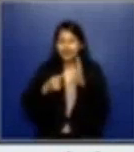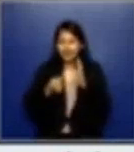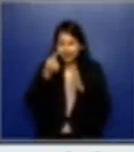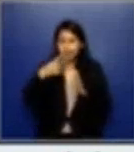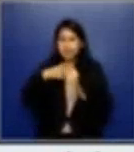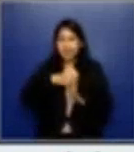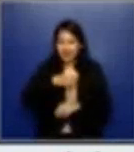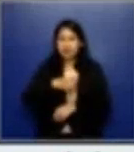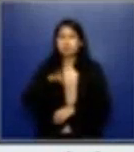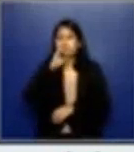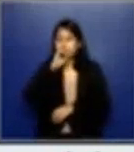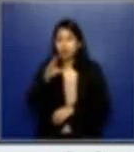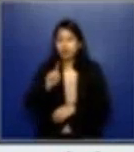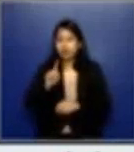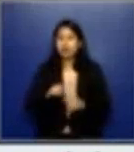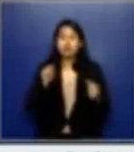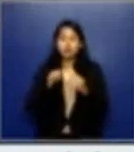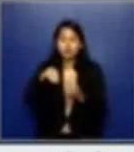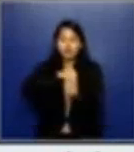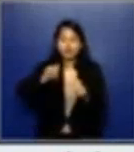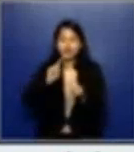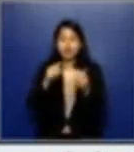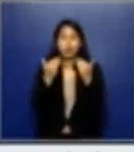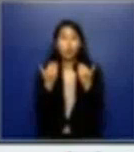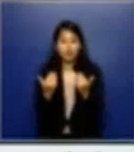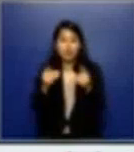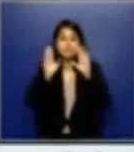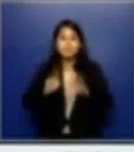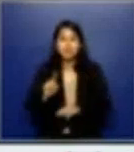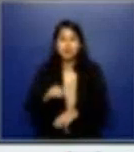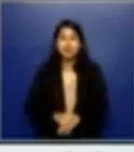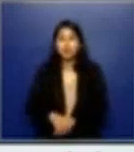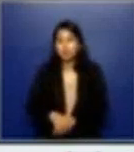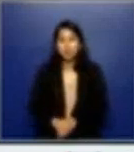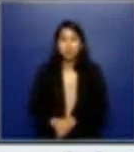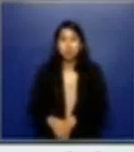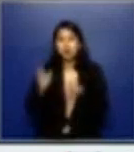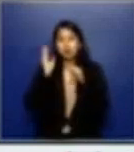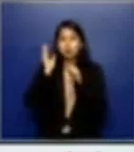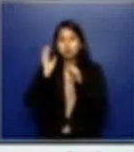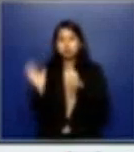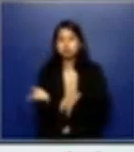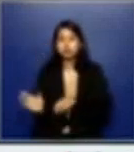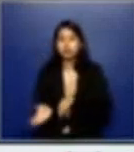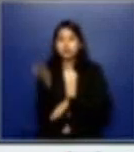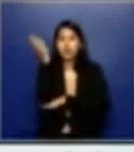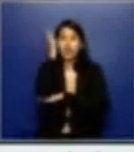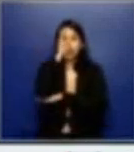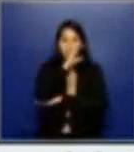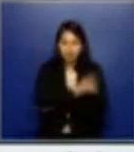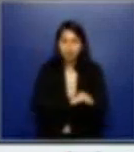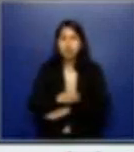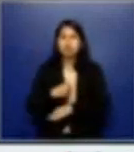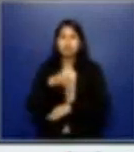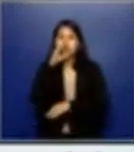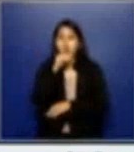คุยที่สุดก็คือว่าสภาพเศรษฐกิจวันนี้เป็นอย่างไรเพื่อนพูดกันมากครับทั้งวันบอกกันนี่เห็นตรงกัน